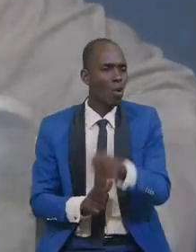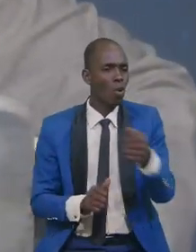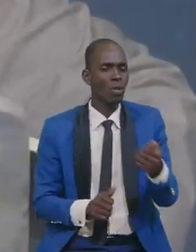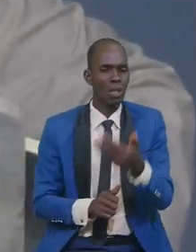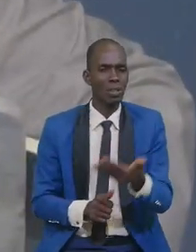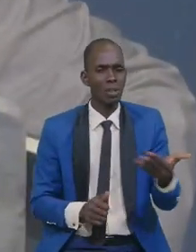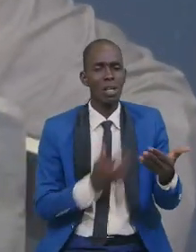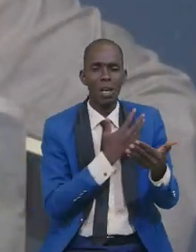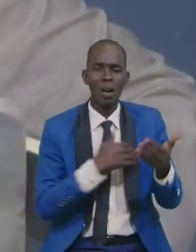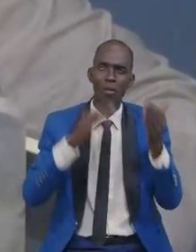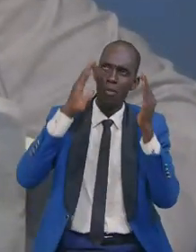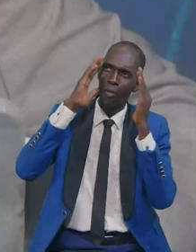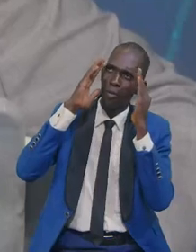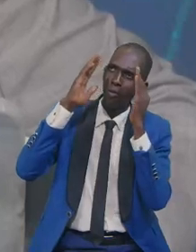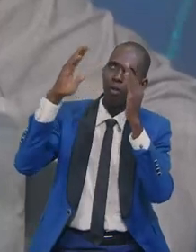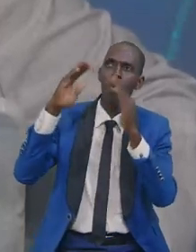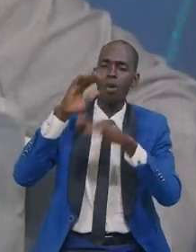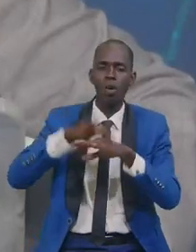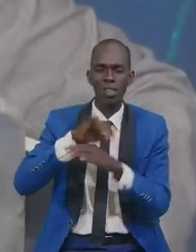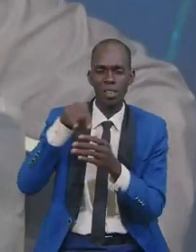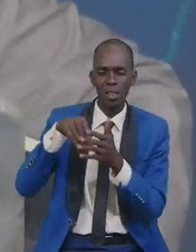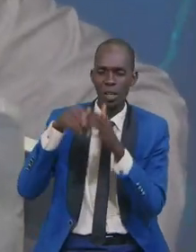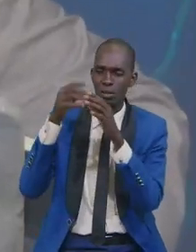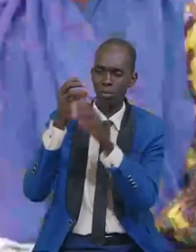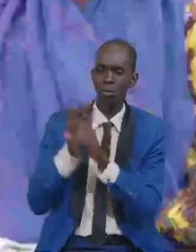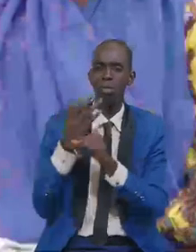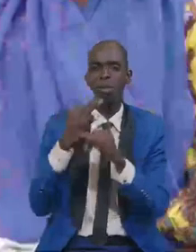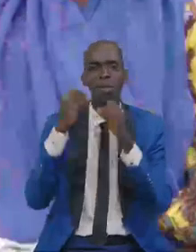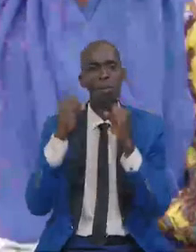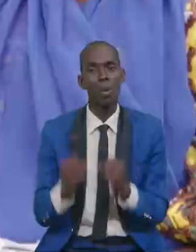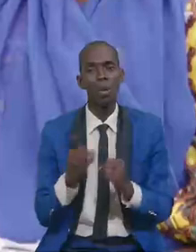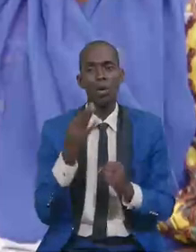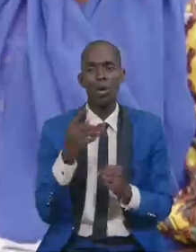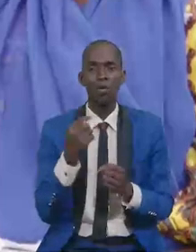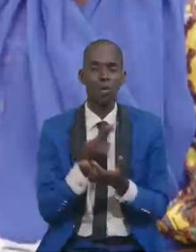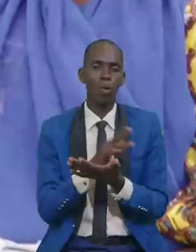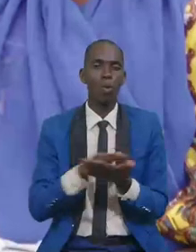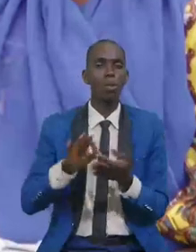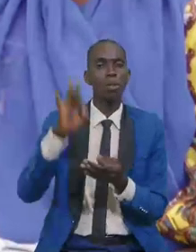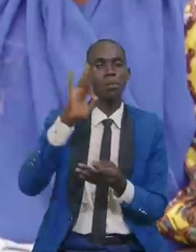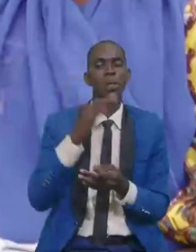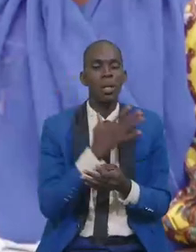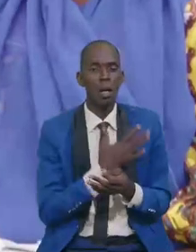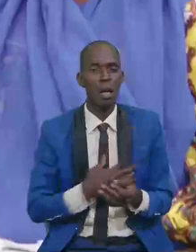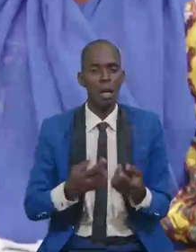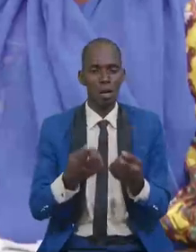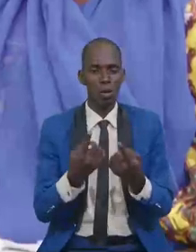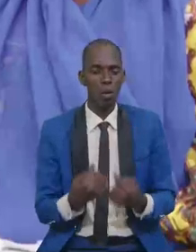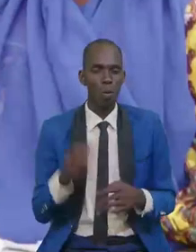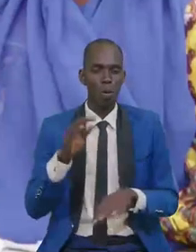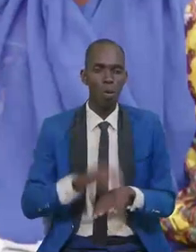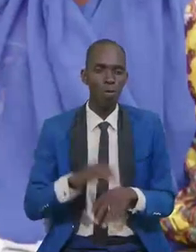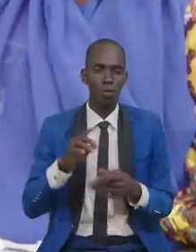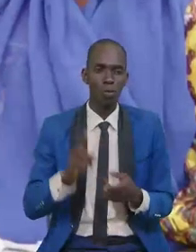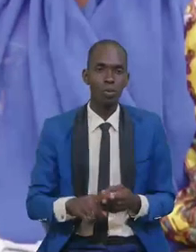fait, qu'il se concentre sur cette puissance du Saint-Esprit. Et qu'ils viennent à